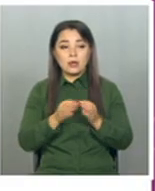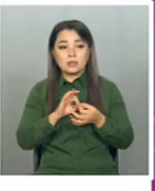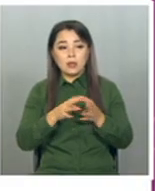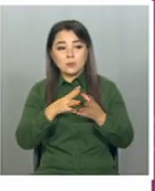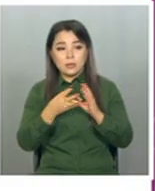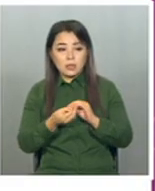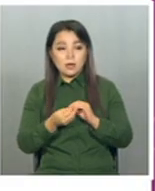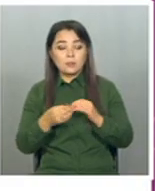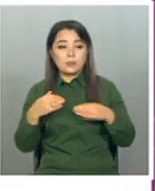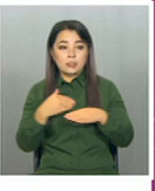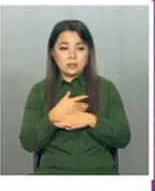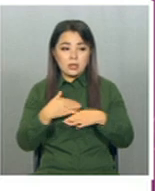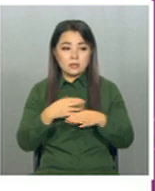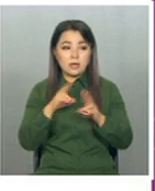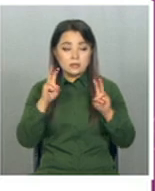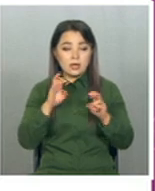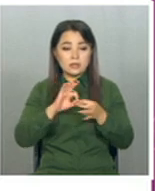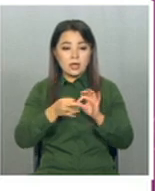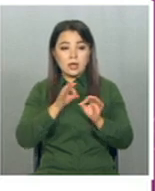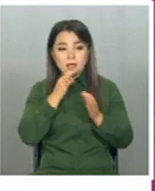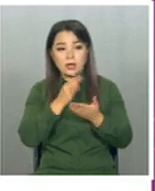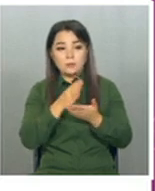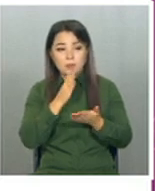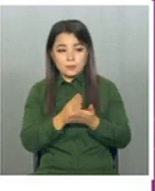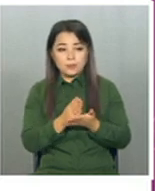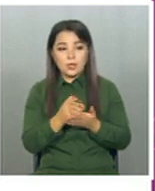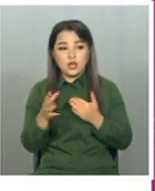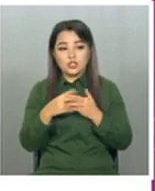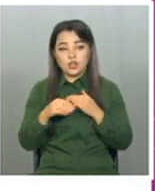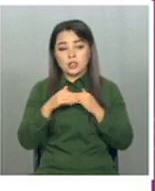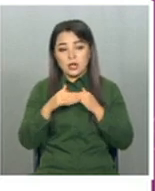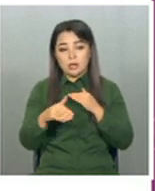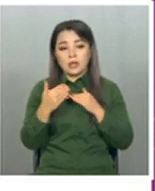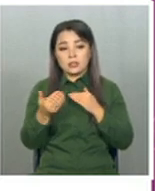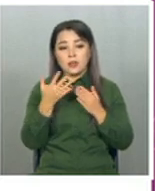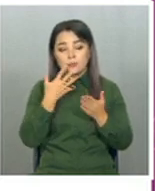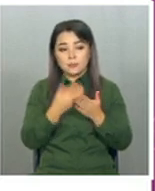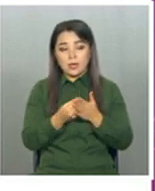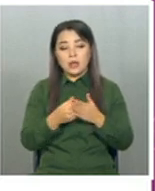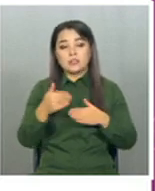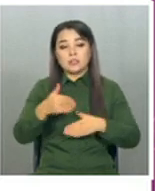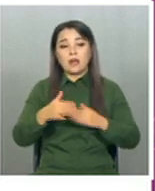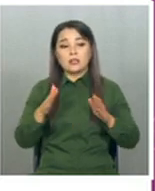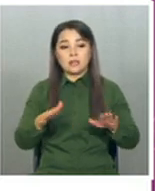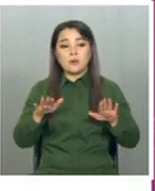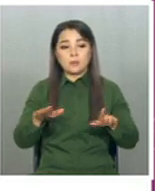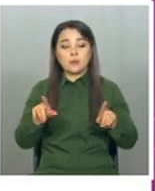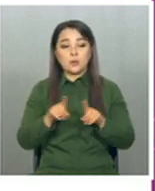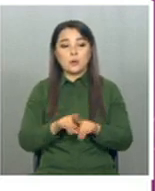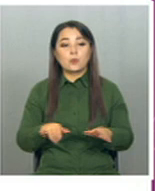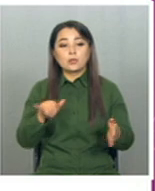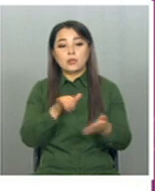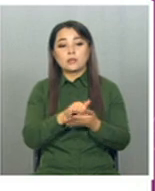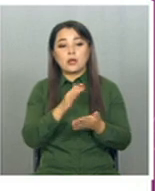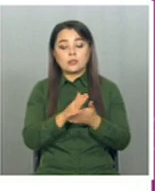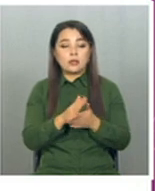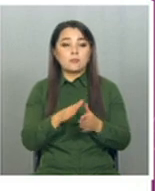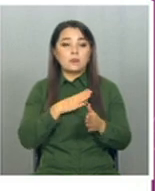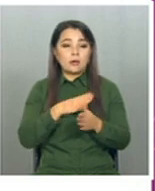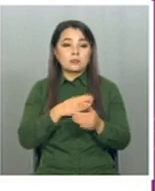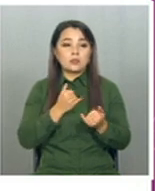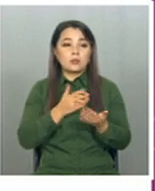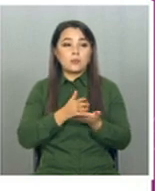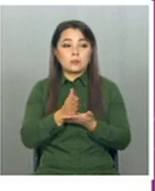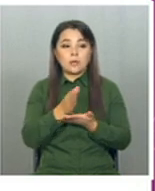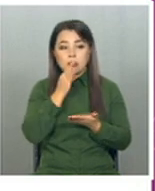дрейф, Альфред Вегенердің теориясы. Яғни, жер қыртысының тақтадағы, жер қыртысында орналасқан тақталар көлденең бағытта қозғалады